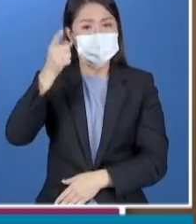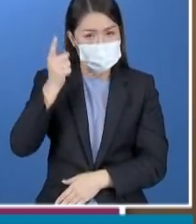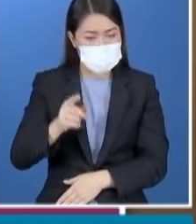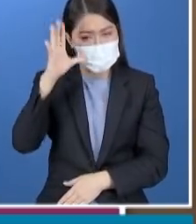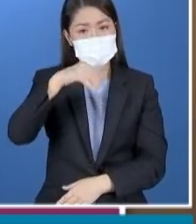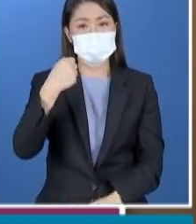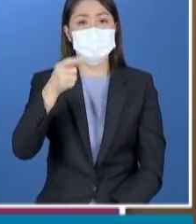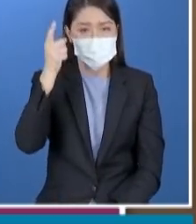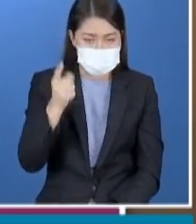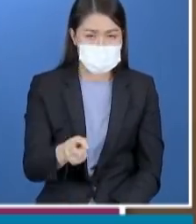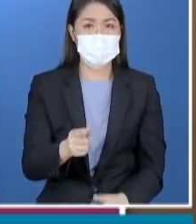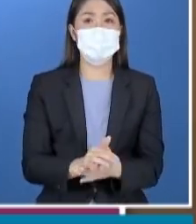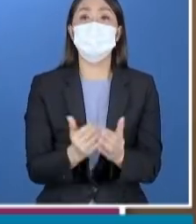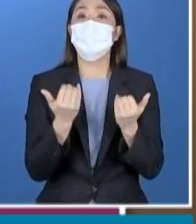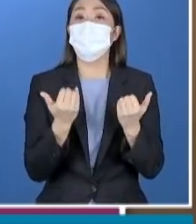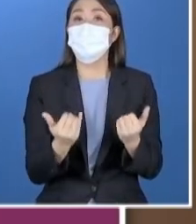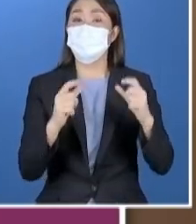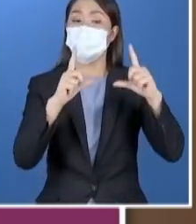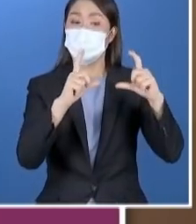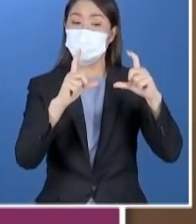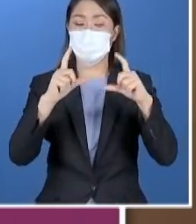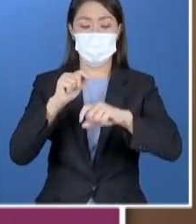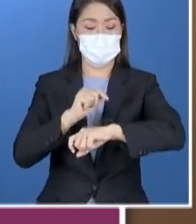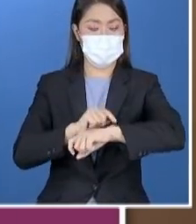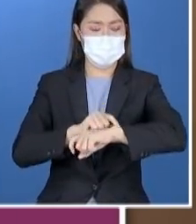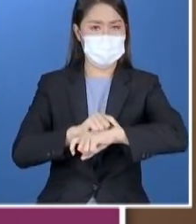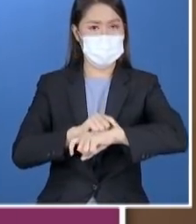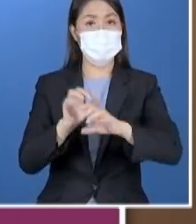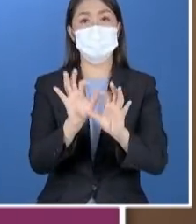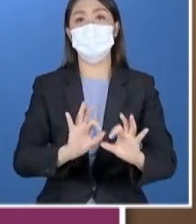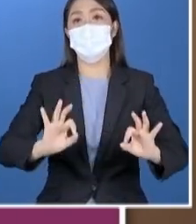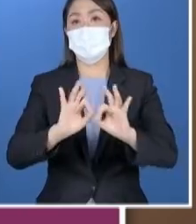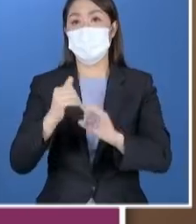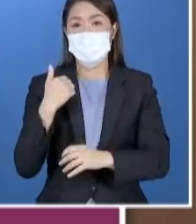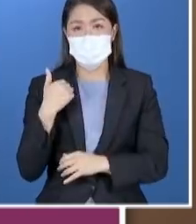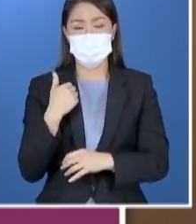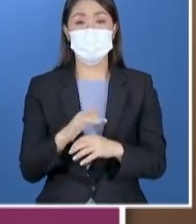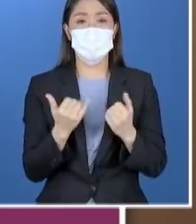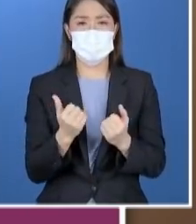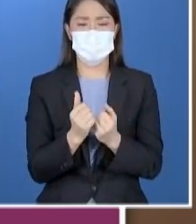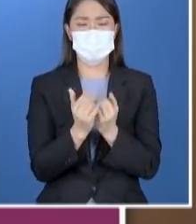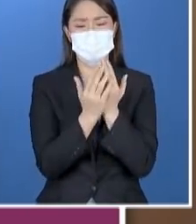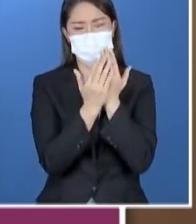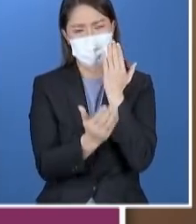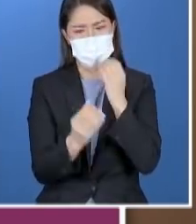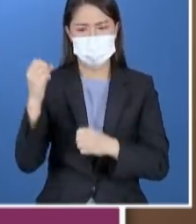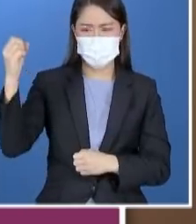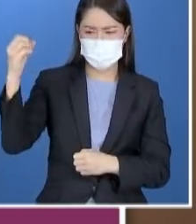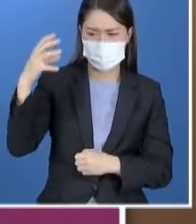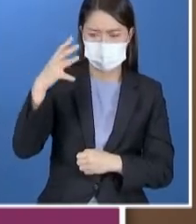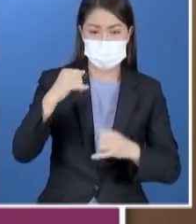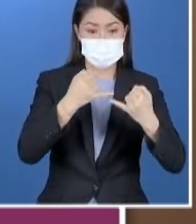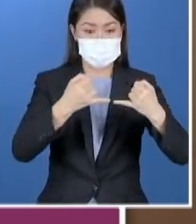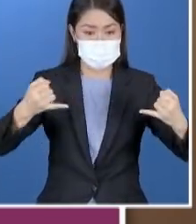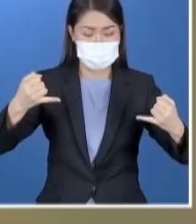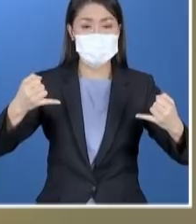ริง ๆใช่ค่ะทีนี้เรื่องของกล้องเรื่องของเวลาเนี่ยมันอาจจะเป็นปัจจัยที่ทำให้ภาพมันปรากฏแสงตรงบริเวณสายสลิงที